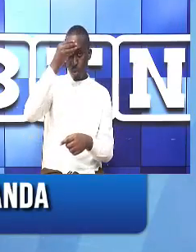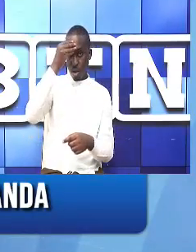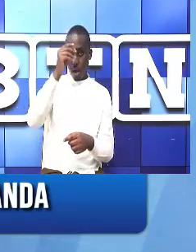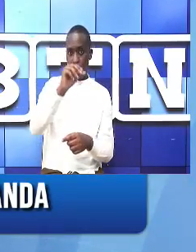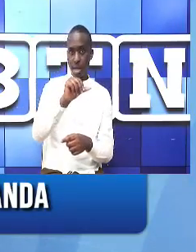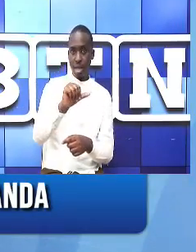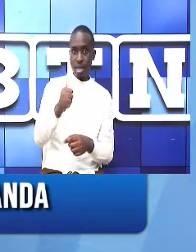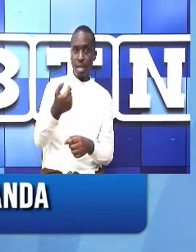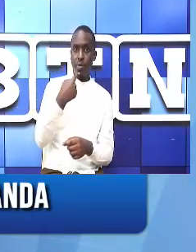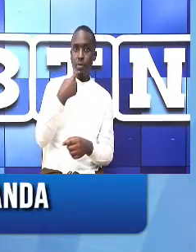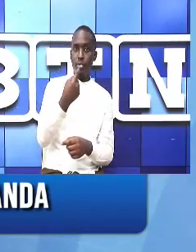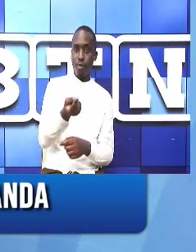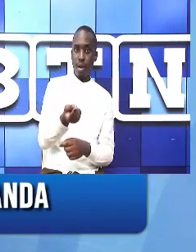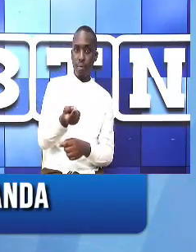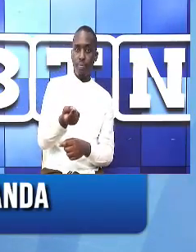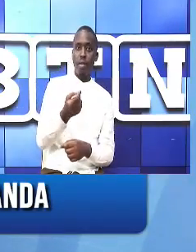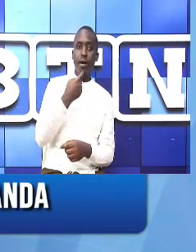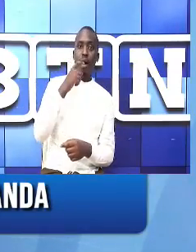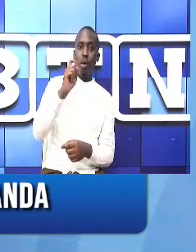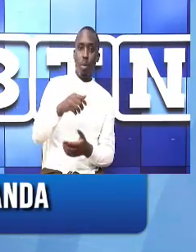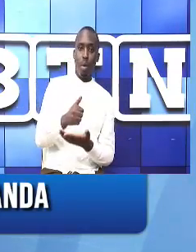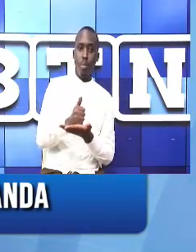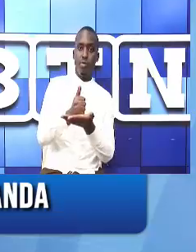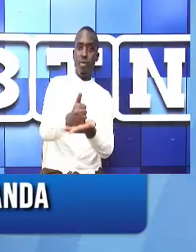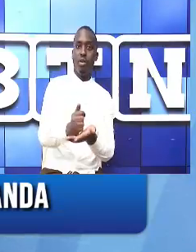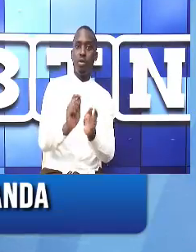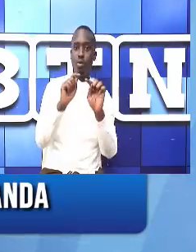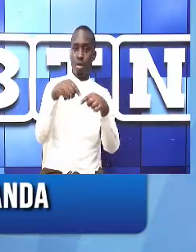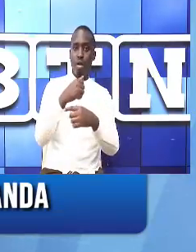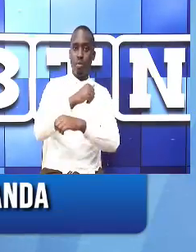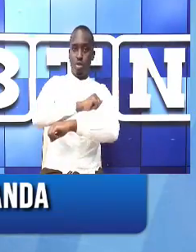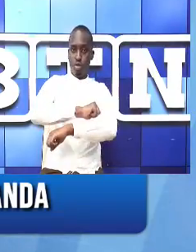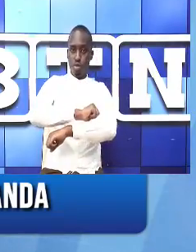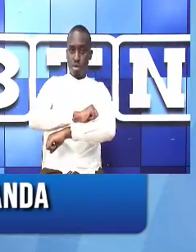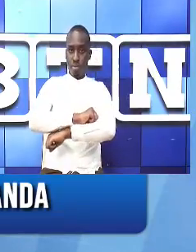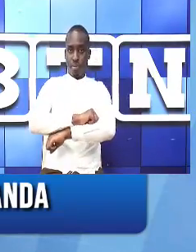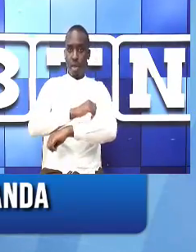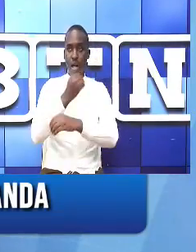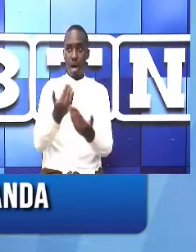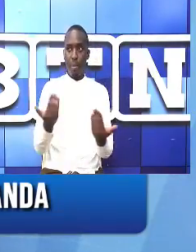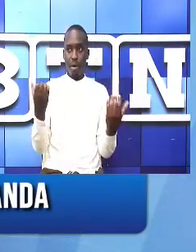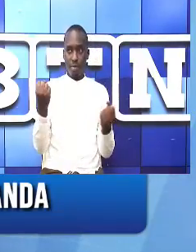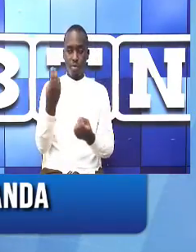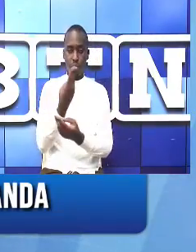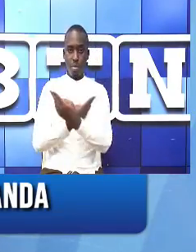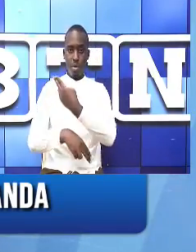rero ni uko agomba no kumufasha kugera ku ishuri nk'abana bafite ubumuga hari n'ubwo utabasha